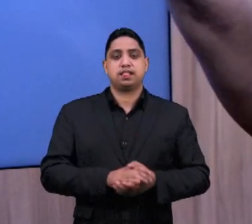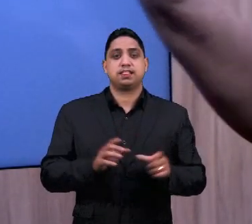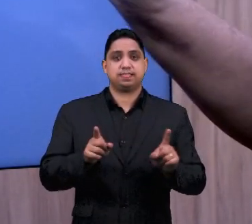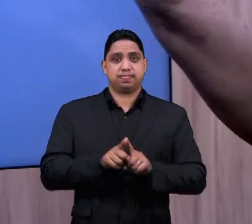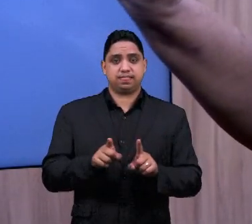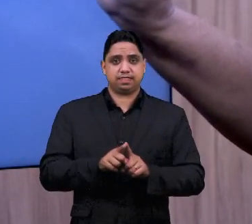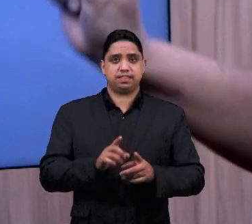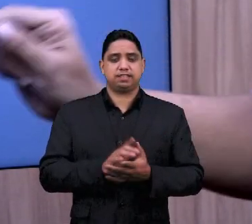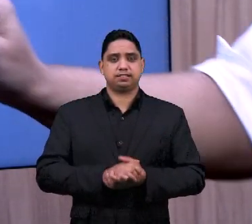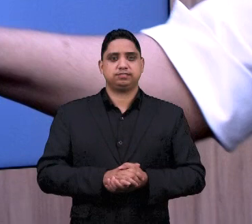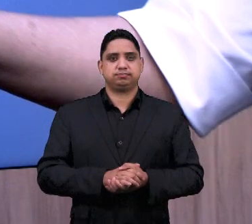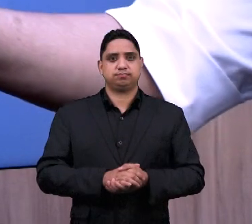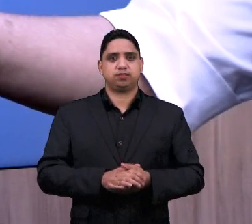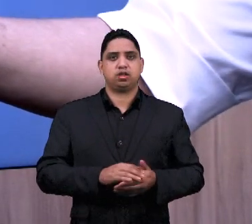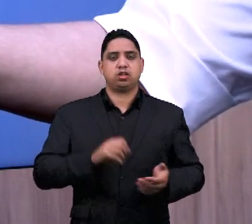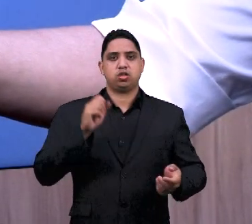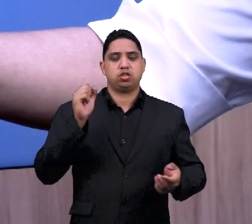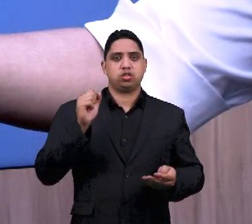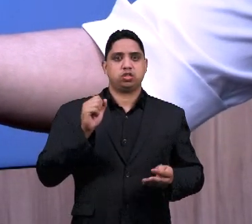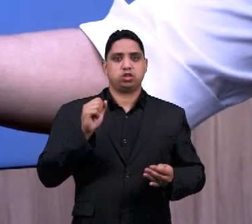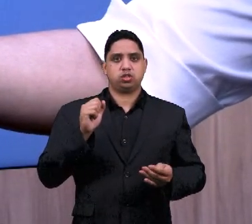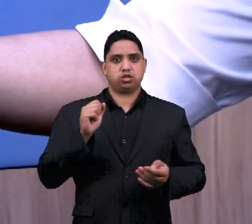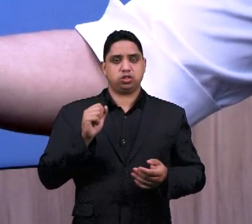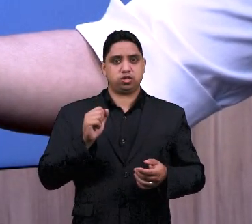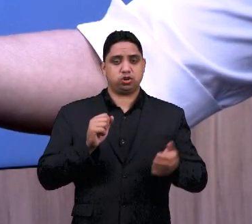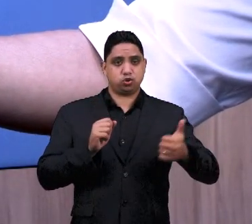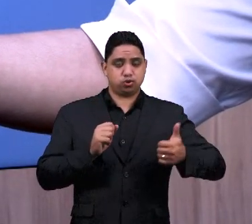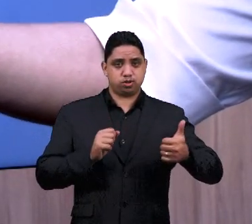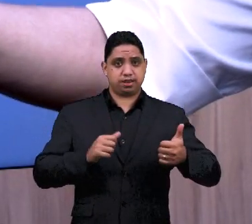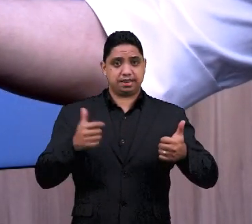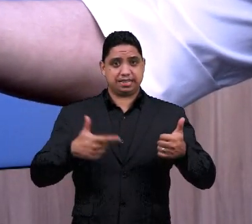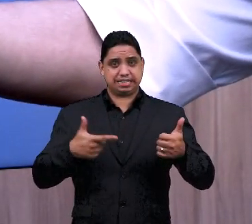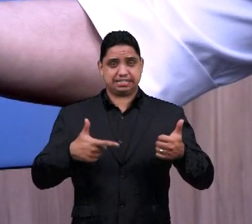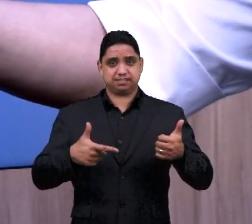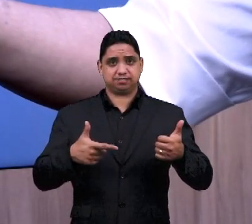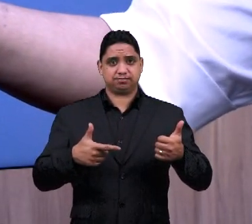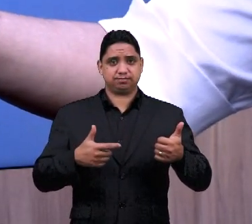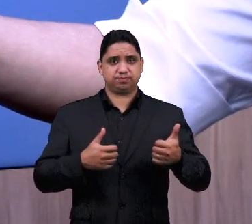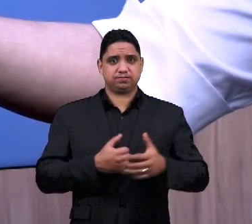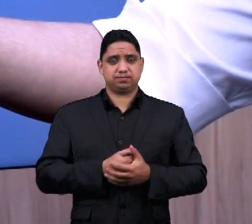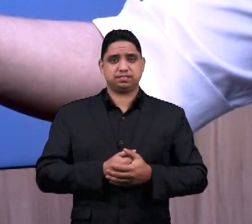aussi, nous pouvons faire le premier temps,